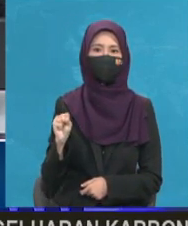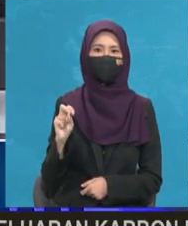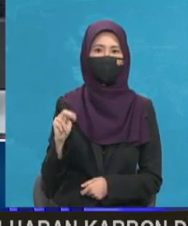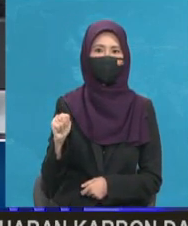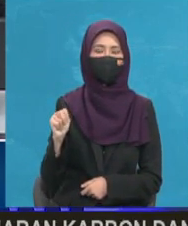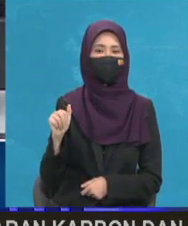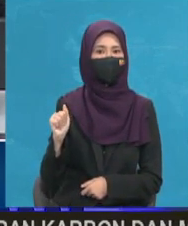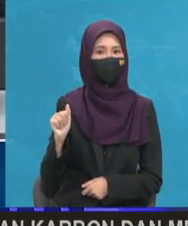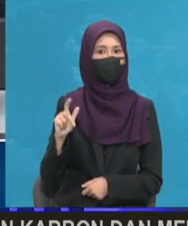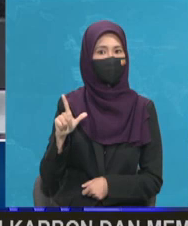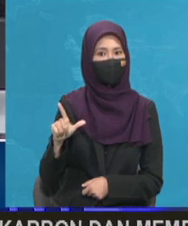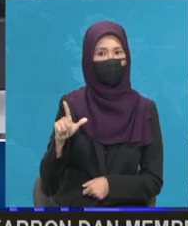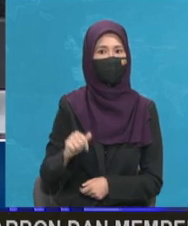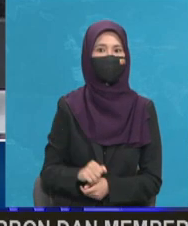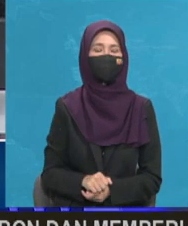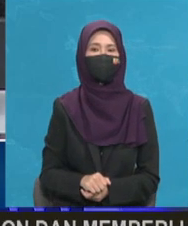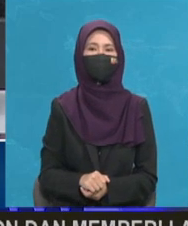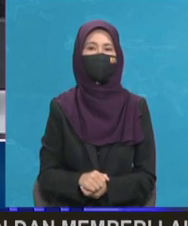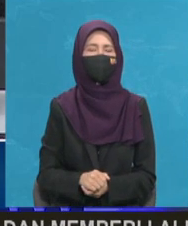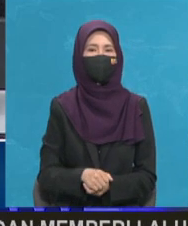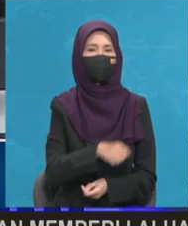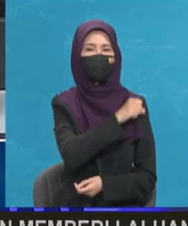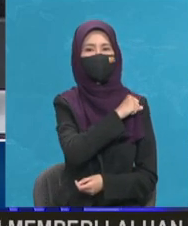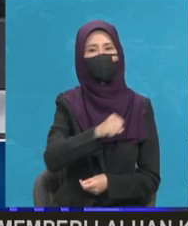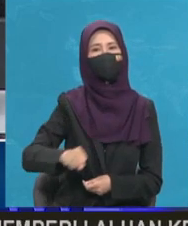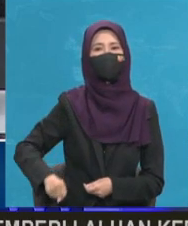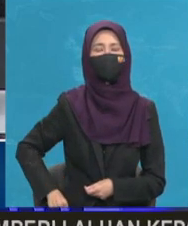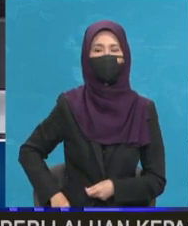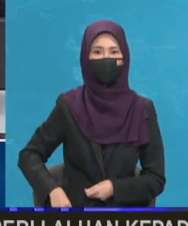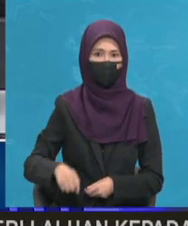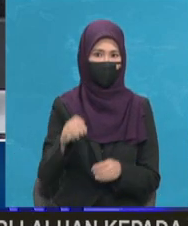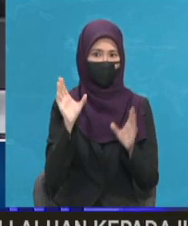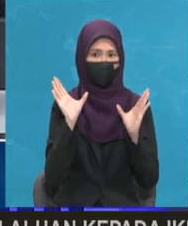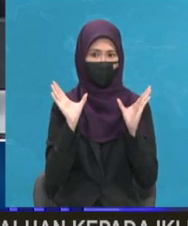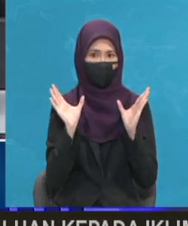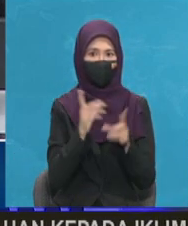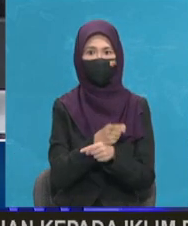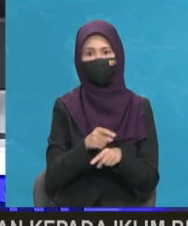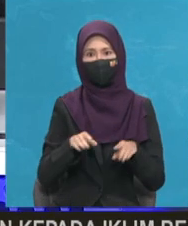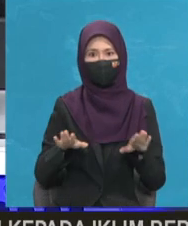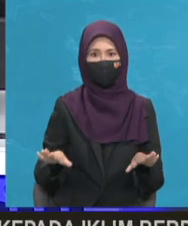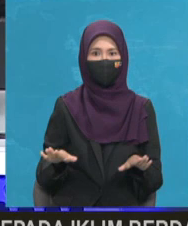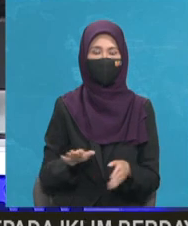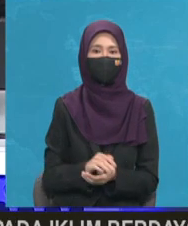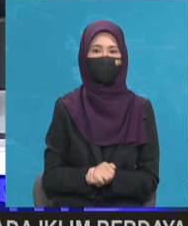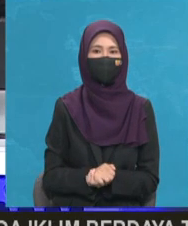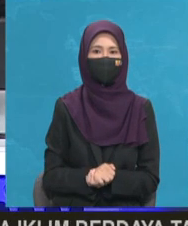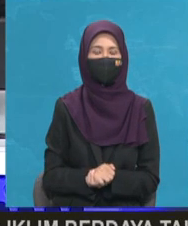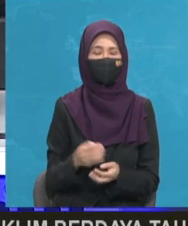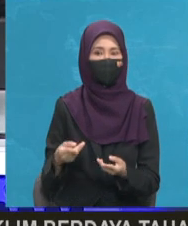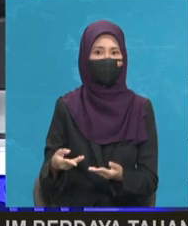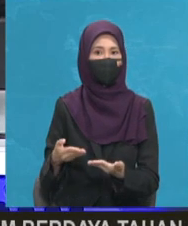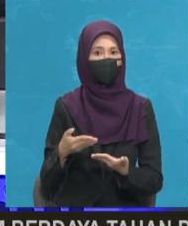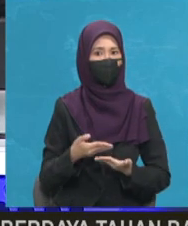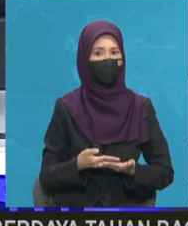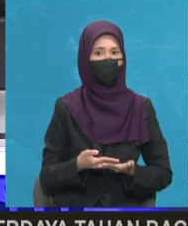Haji Omar Ali saifuddien Shadow Hai wedding soultan dan yang di-pertuan negara Brunei Darussalam berkenan menerima